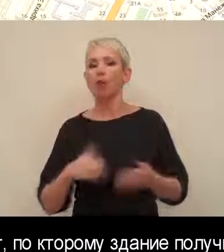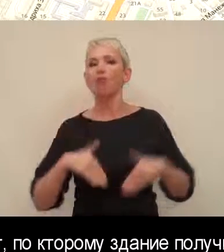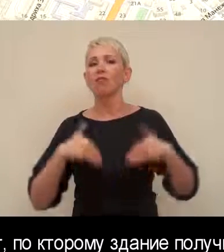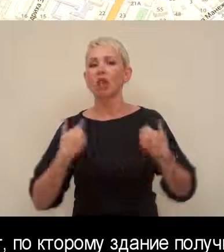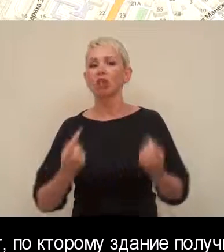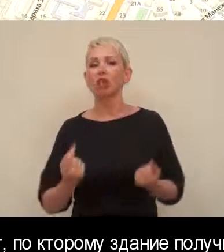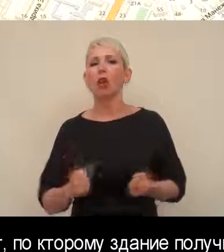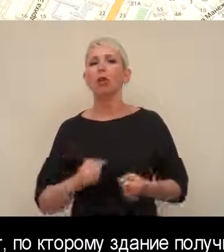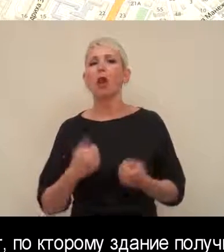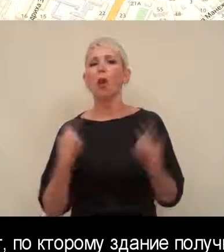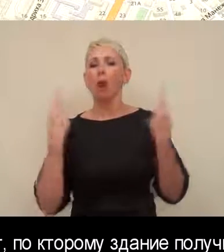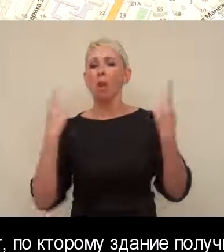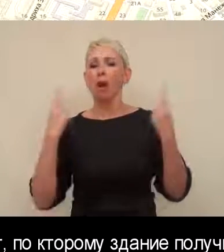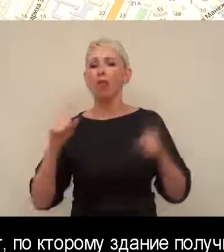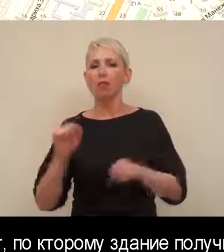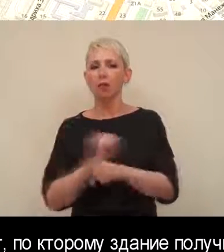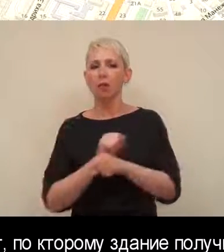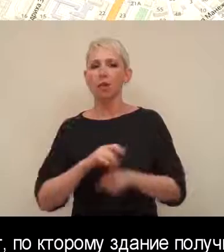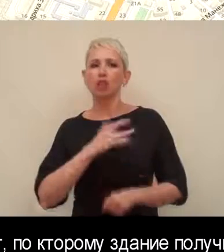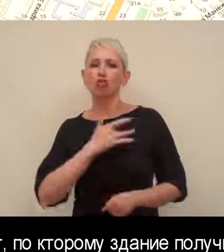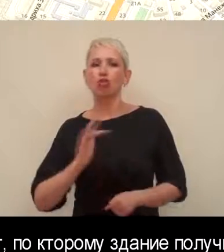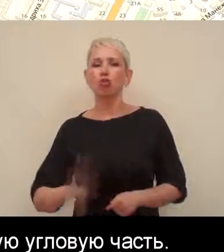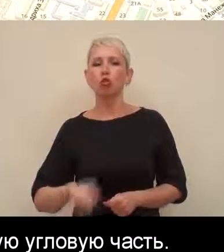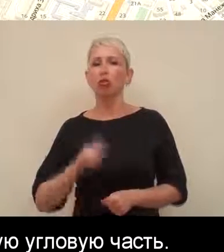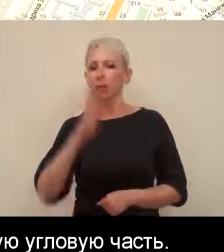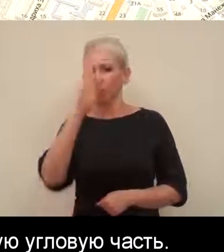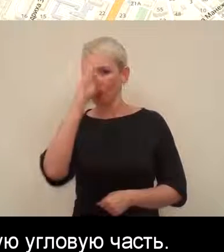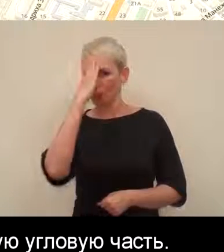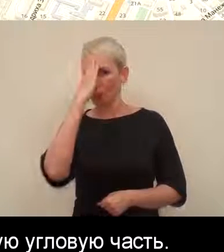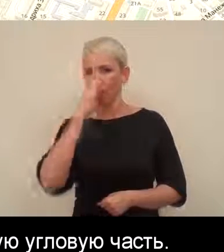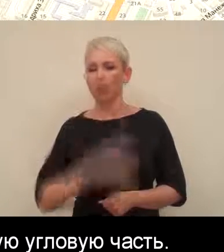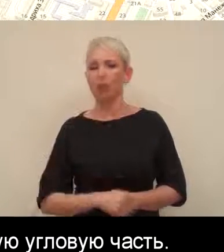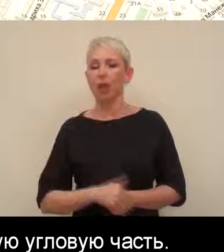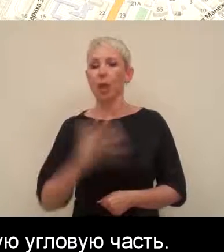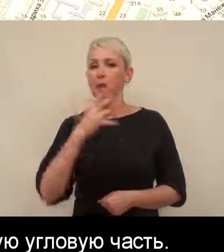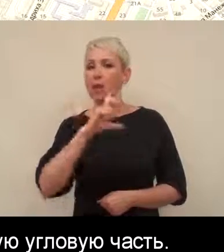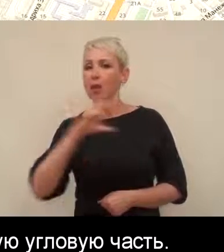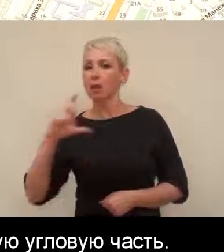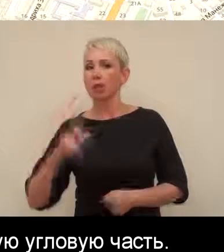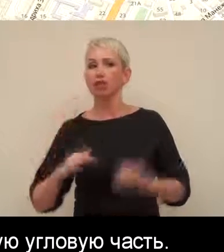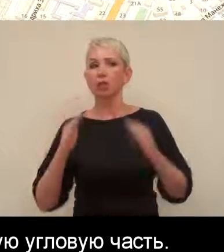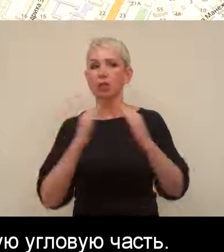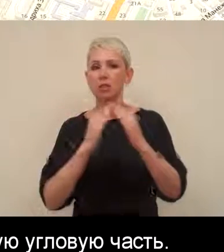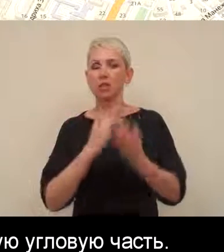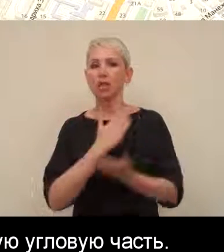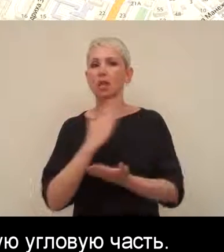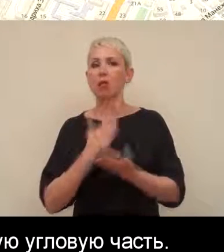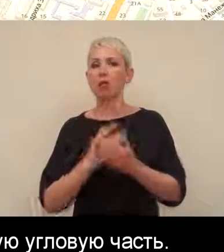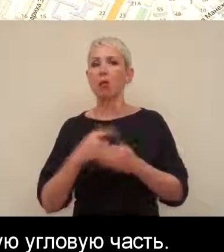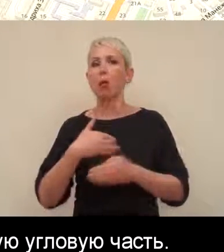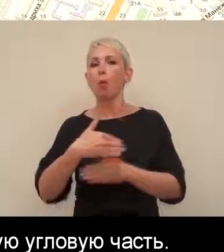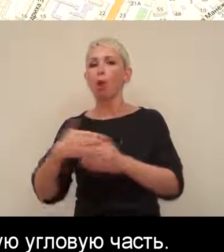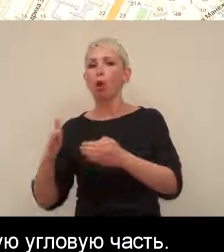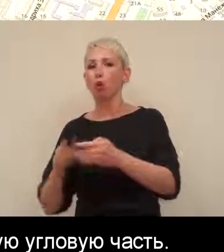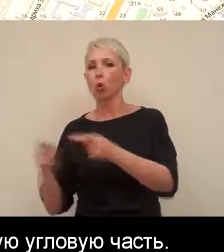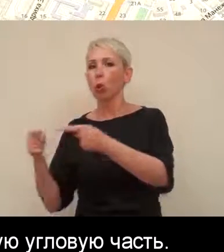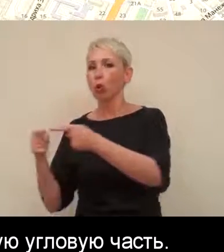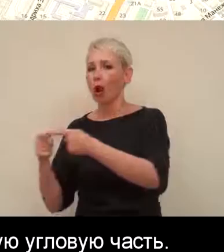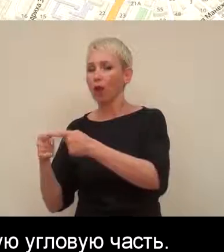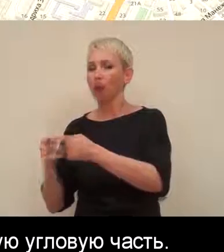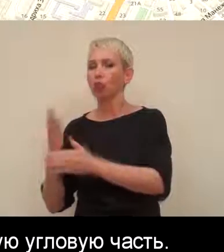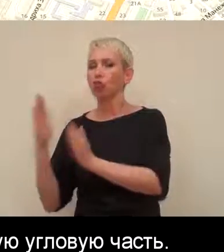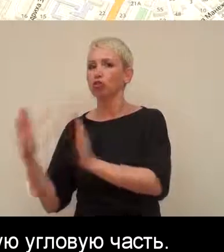пафос победы над жестоким врагом. Пятиэтажное здание имеет полукруглую угловую часть.